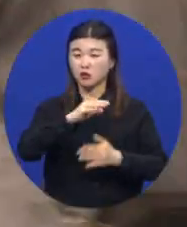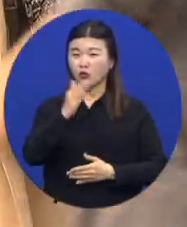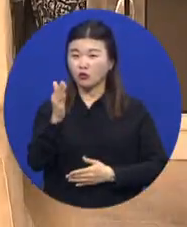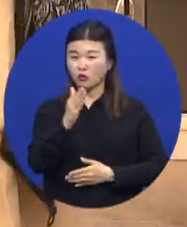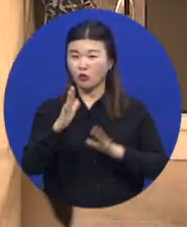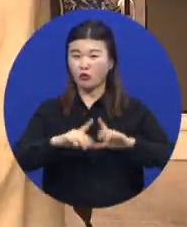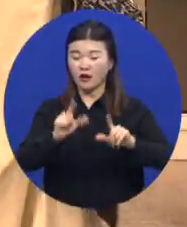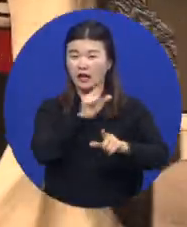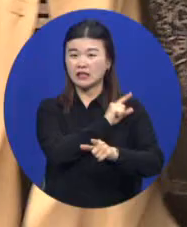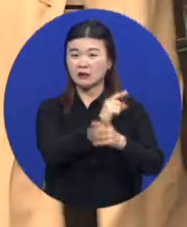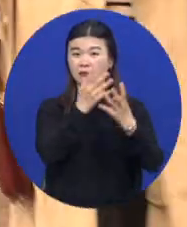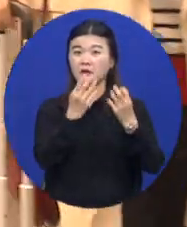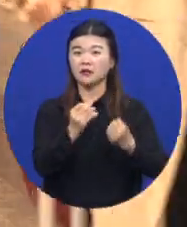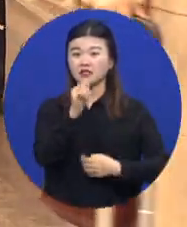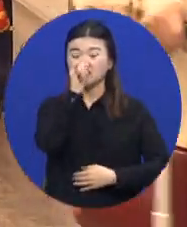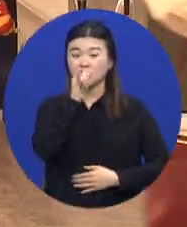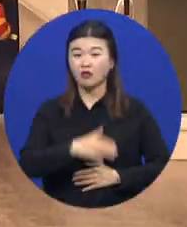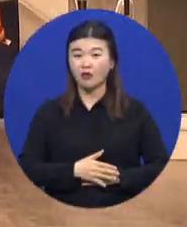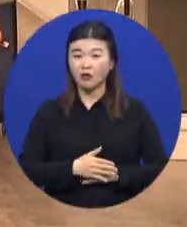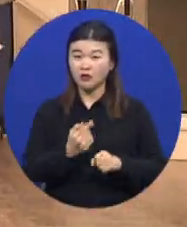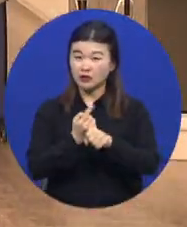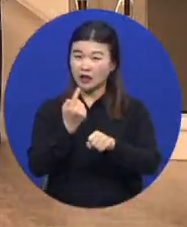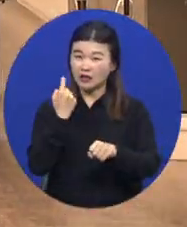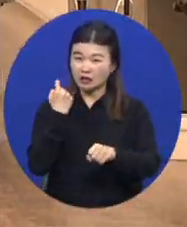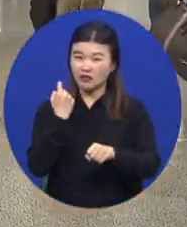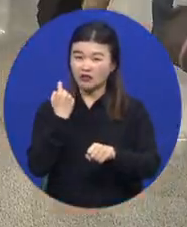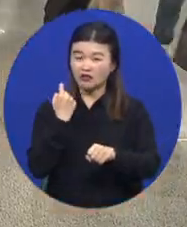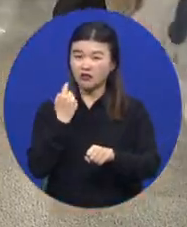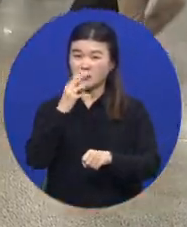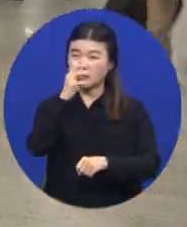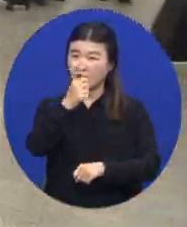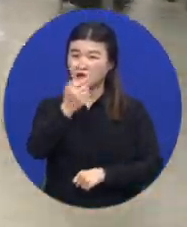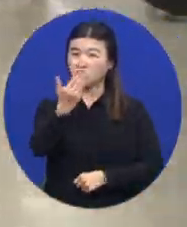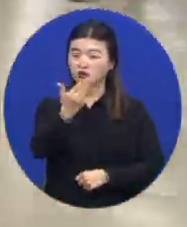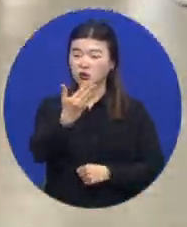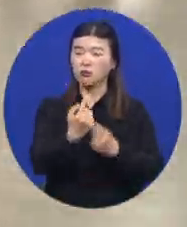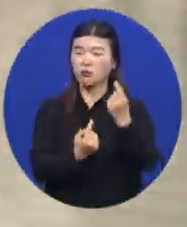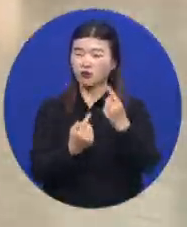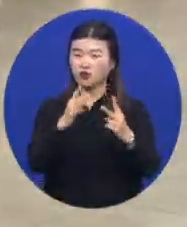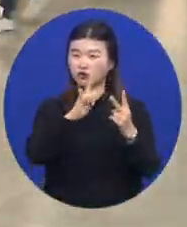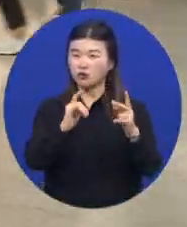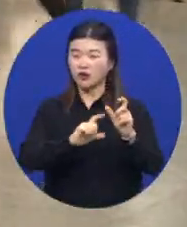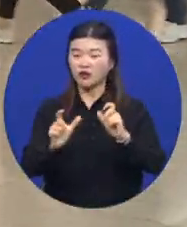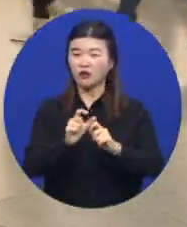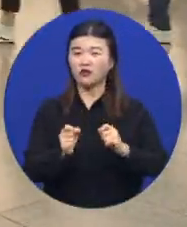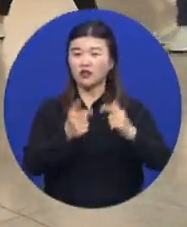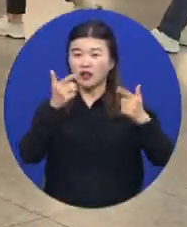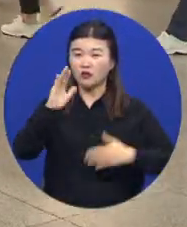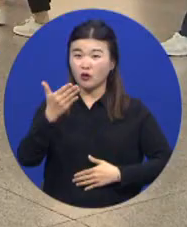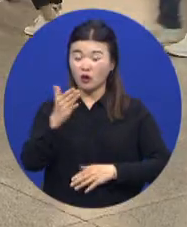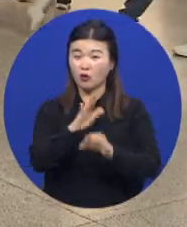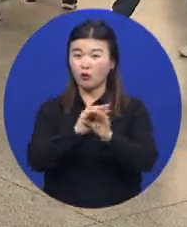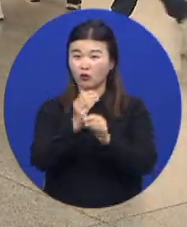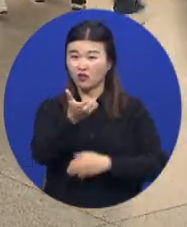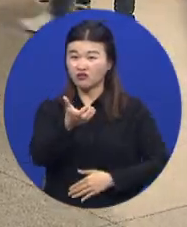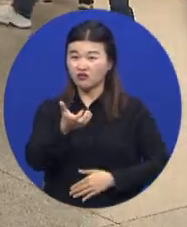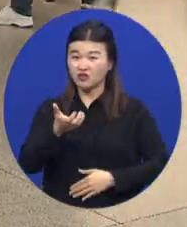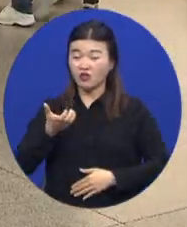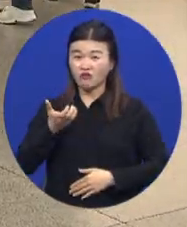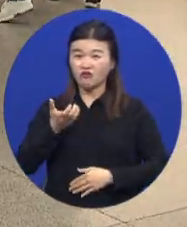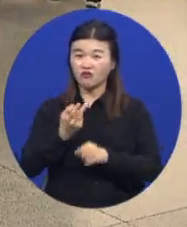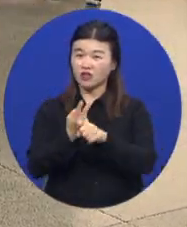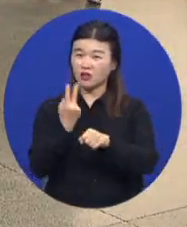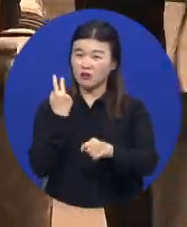들어 가장 많았습니다. 지난해 어린이날에 1만 9천여 명보다 2배 이상 늘었고 코로나19 발생